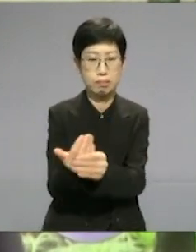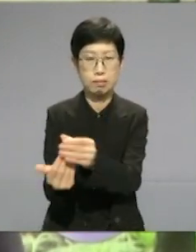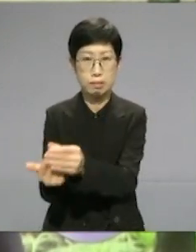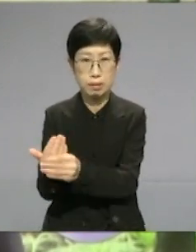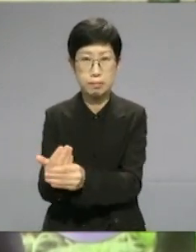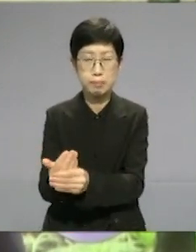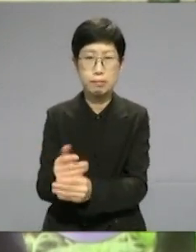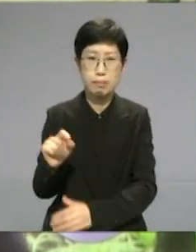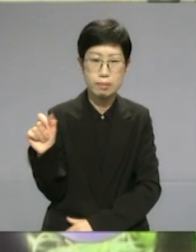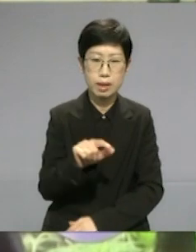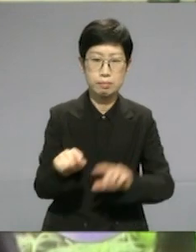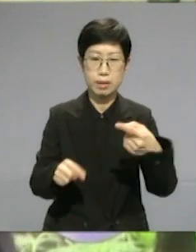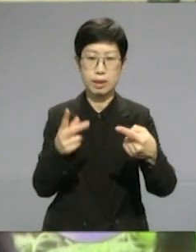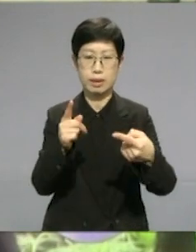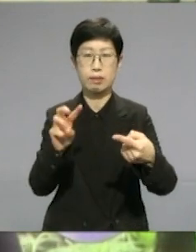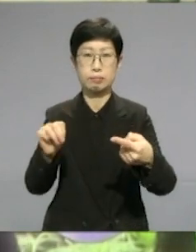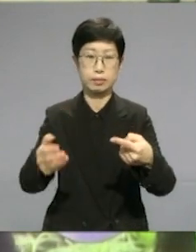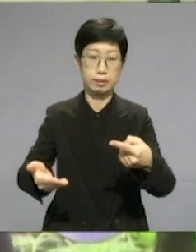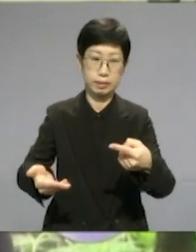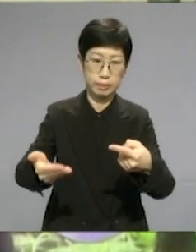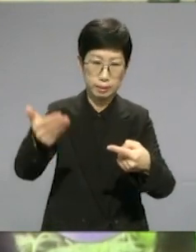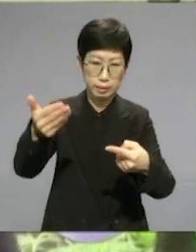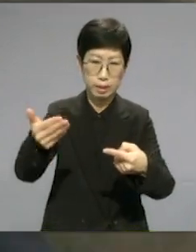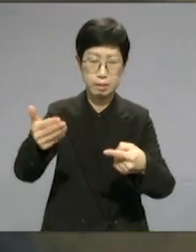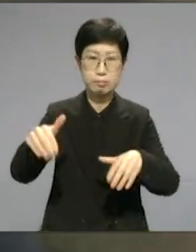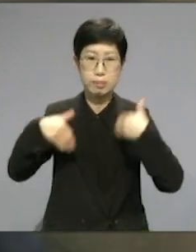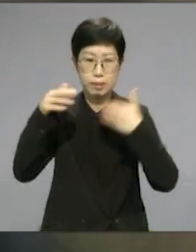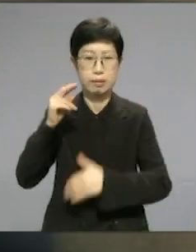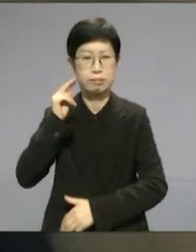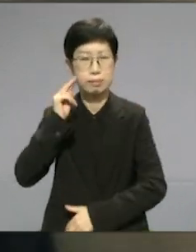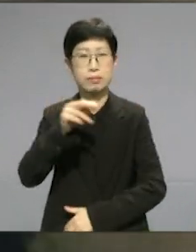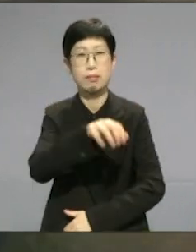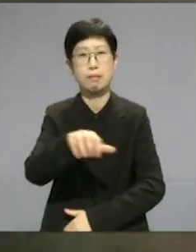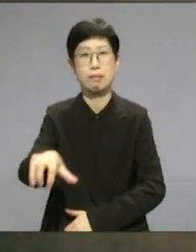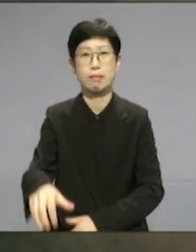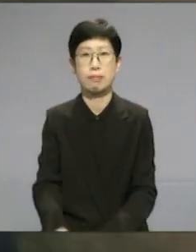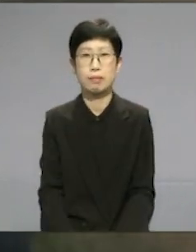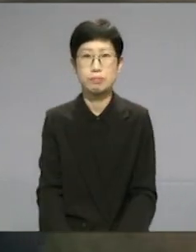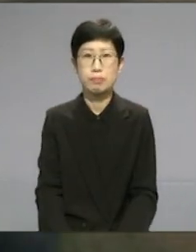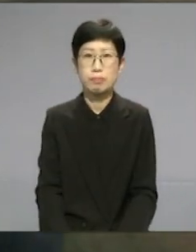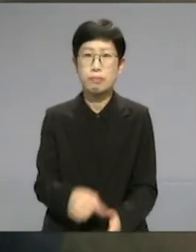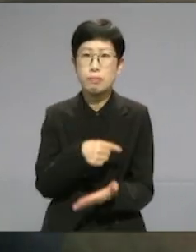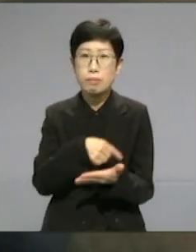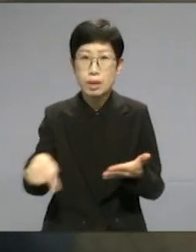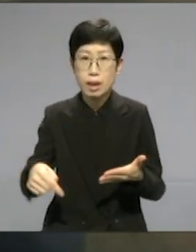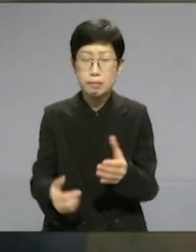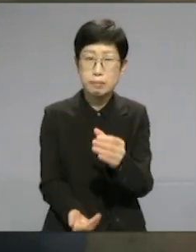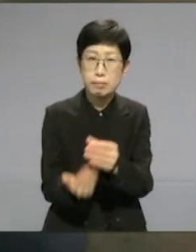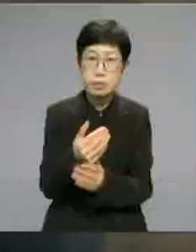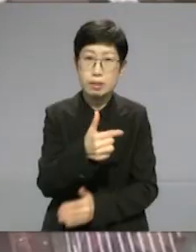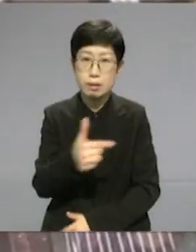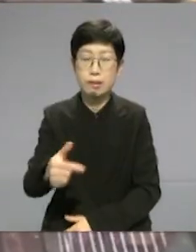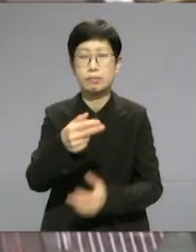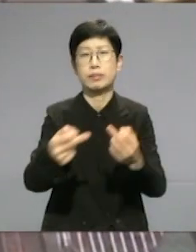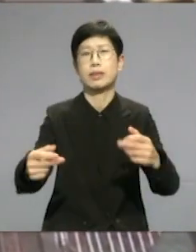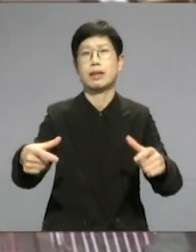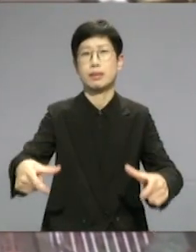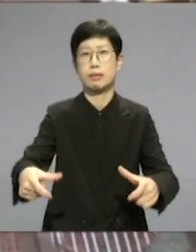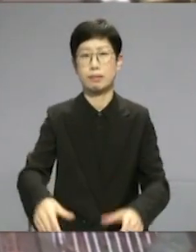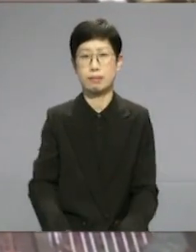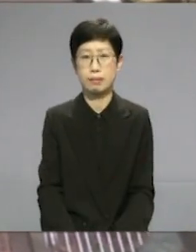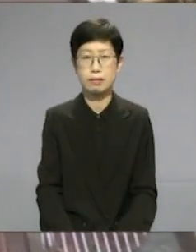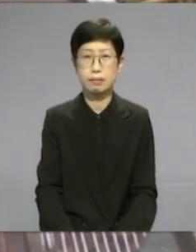100 km por hora em várias cidades dos três estados. 피해는 산간 마을에 집중됐습니다.